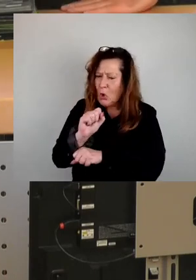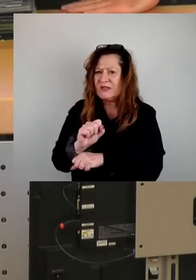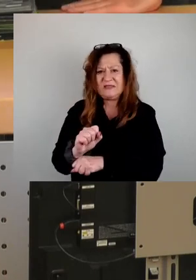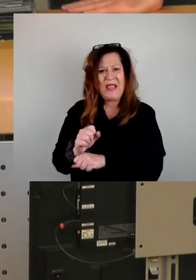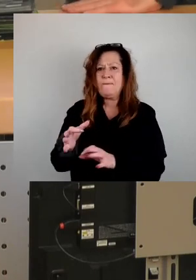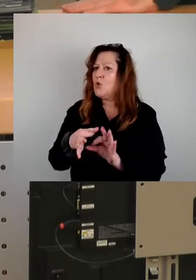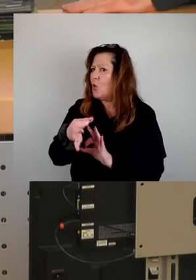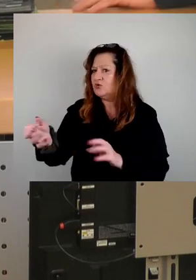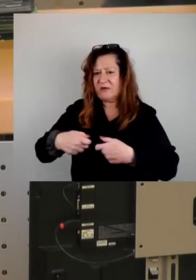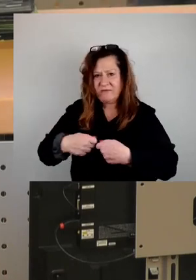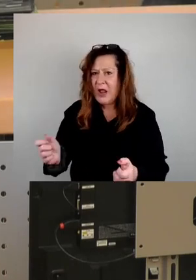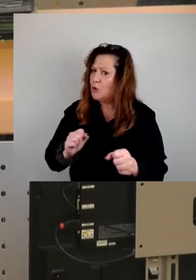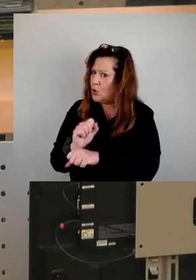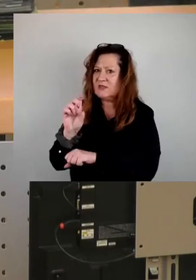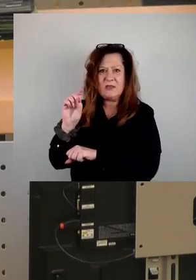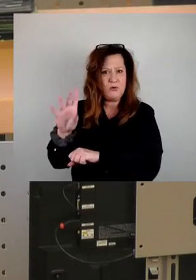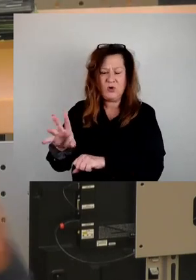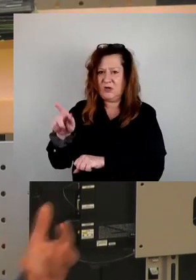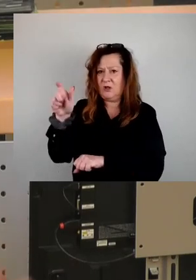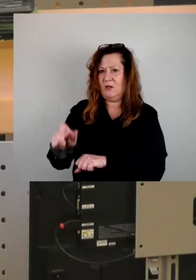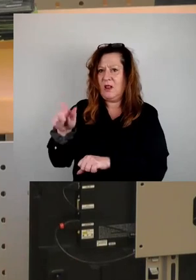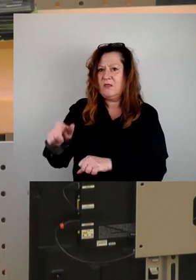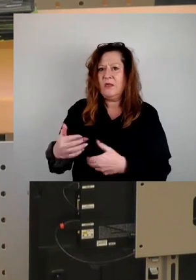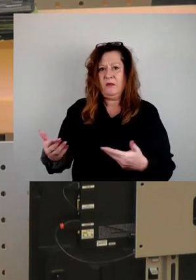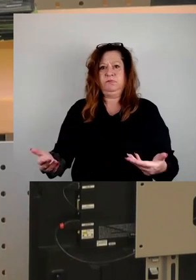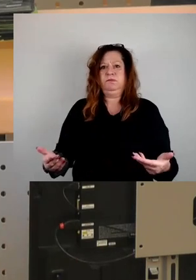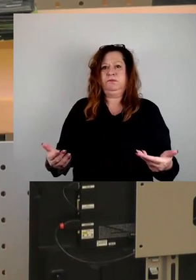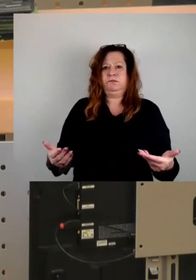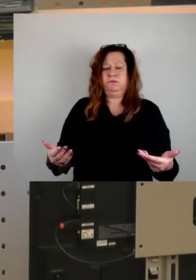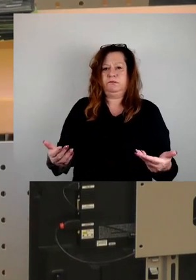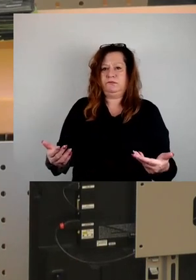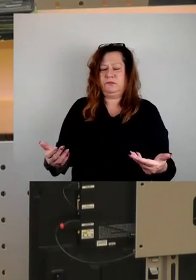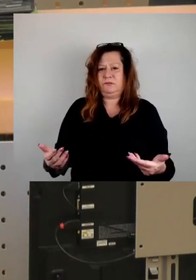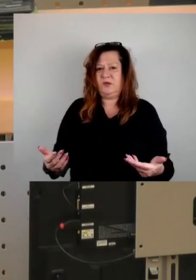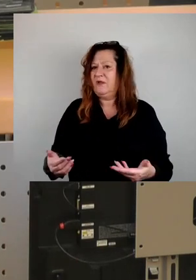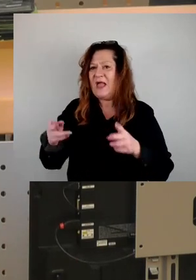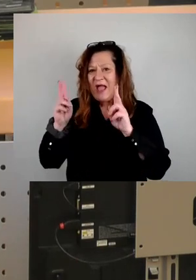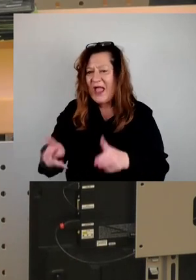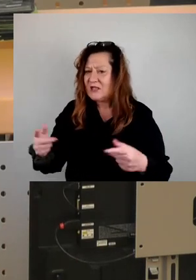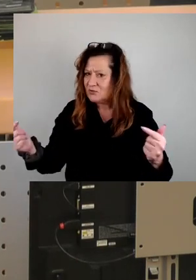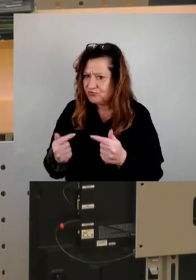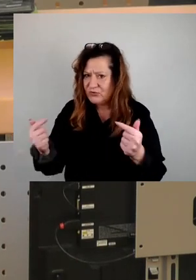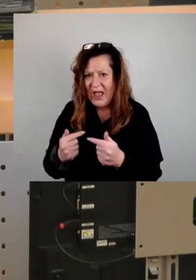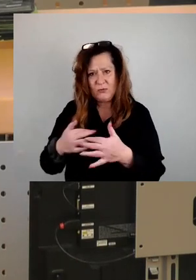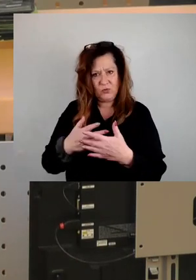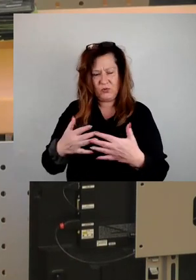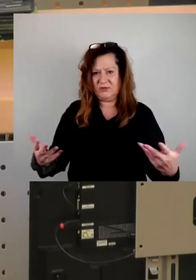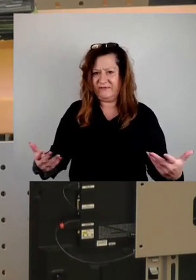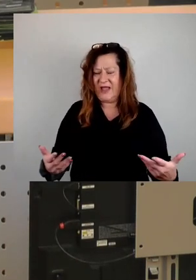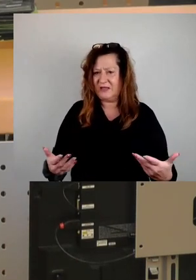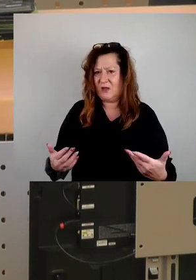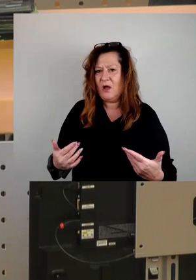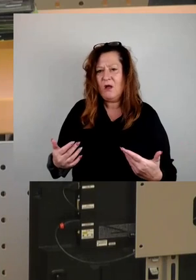trotzdem Kündigungen erfolgen und die Leute dann in einen Rechtsstreit gezwungen werden und so weiter. Das macht dann der Stadtverband für